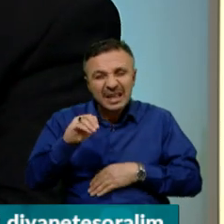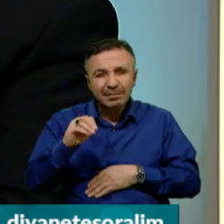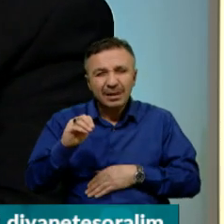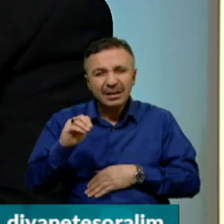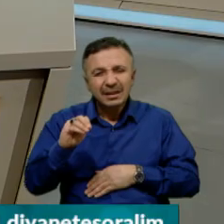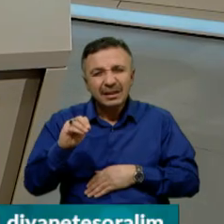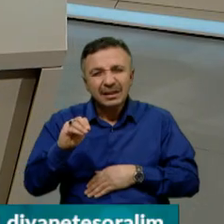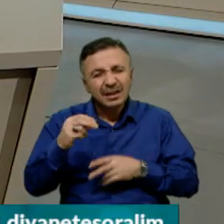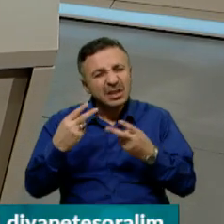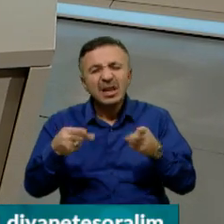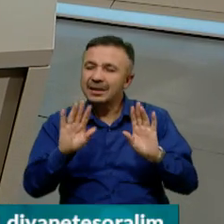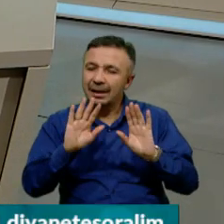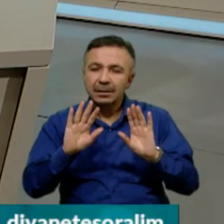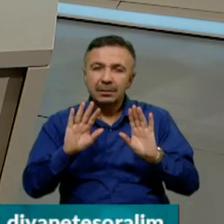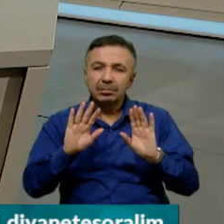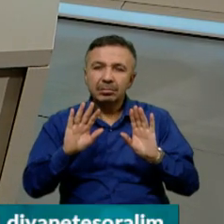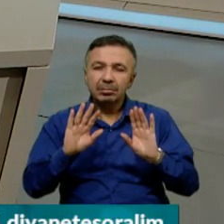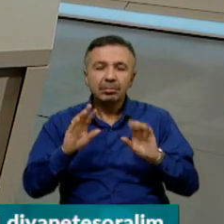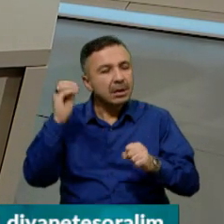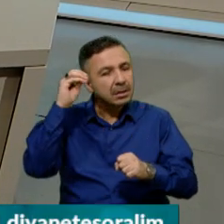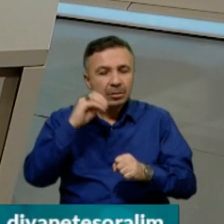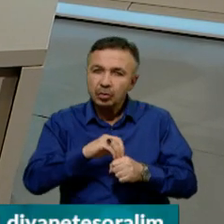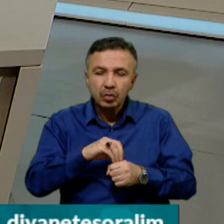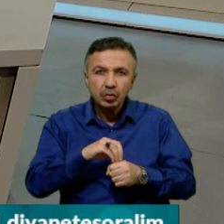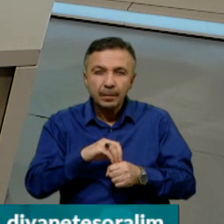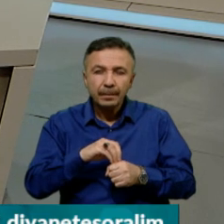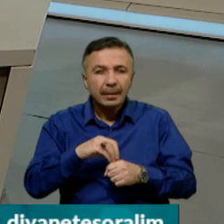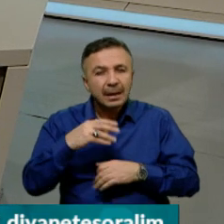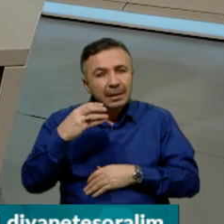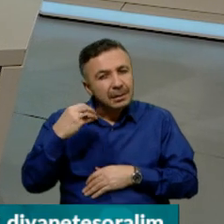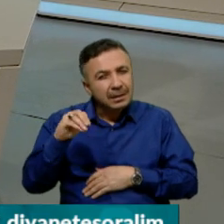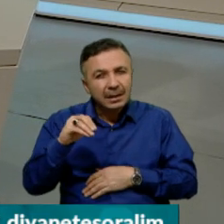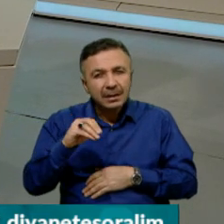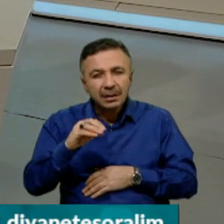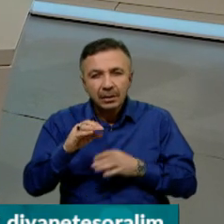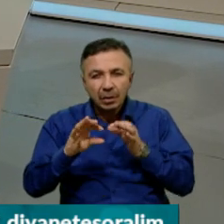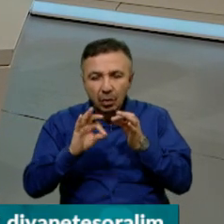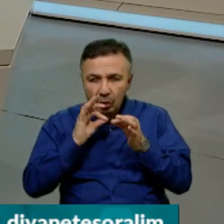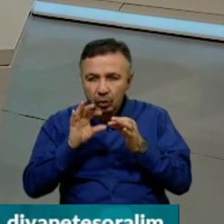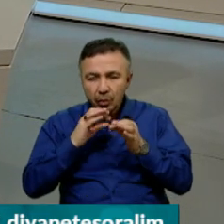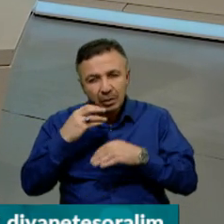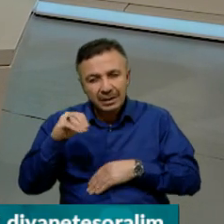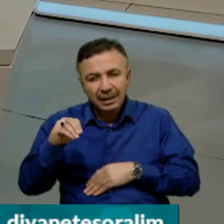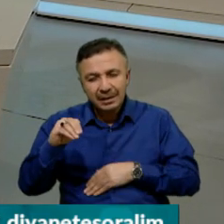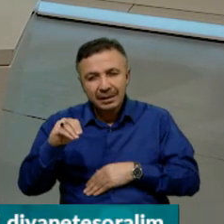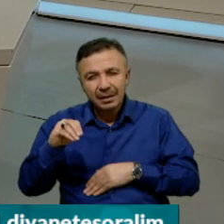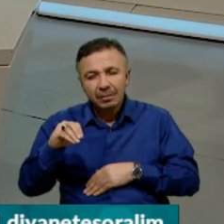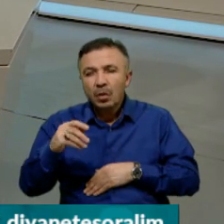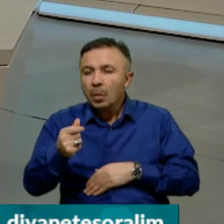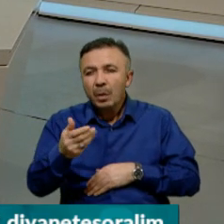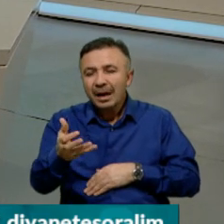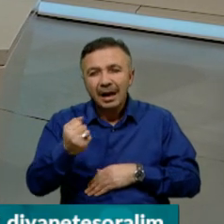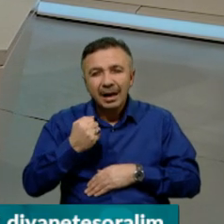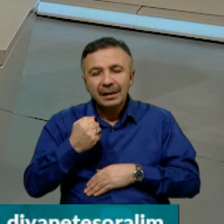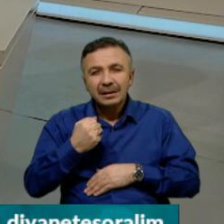söyler Eyvah kısaca bize ki sonuç sattı ne yapacağım Evet bir para aldı ve bununla da